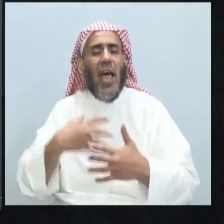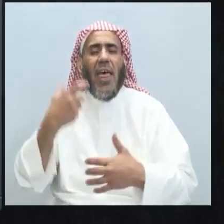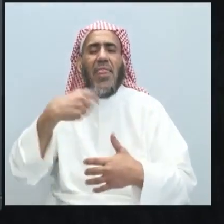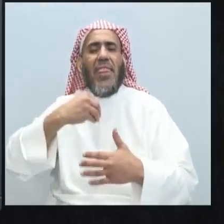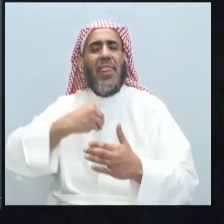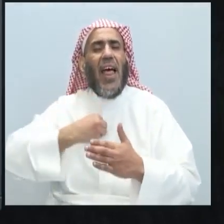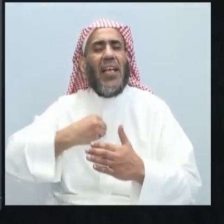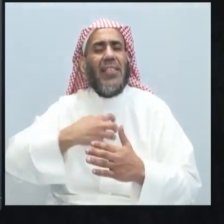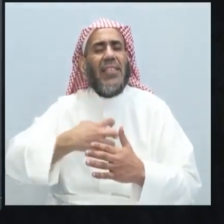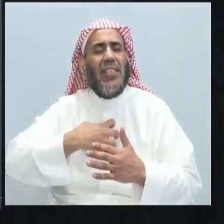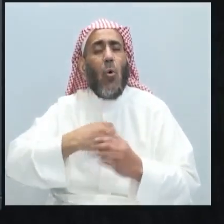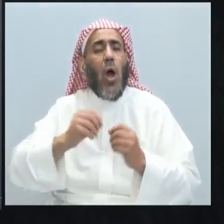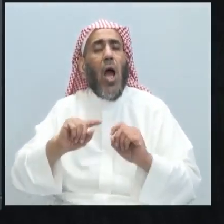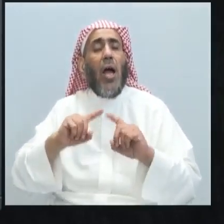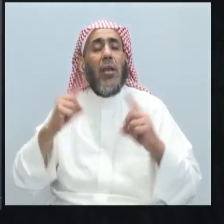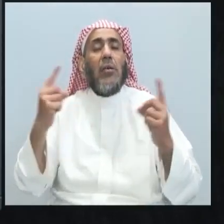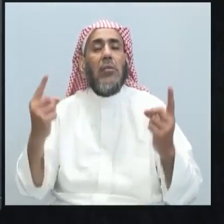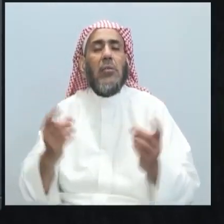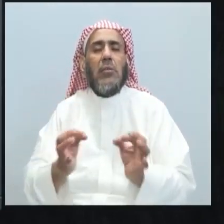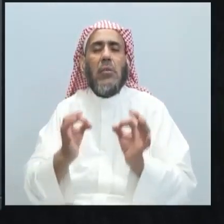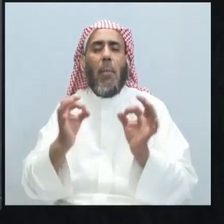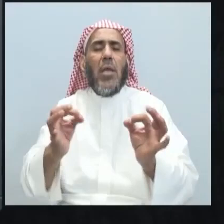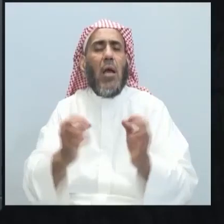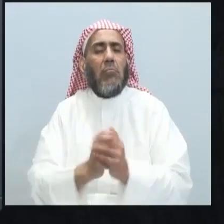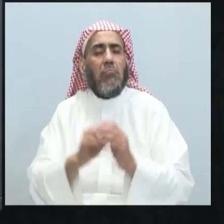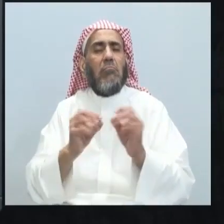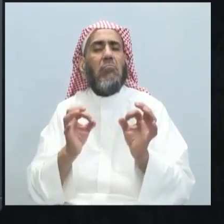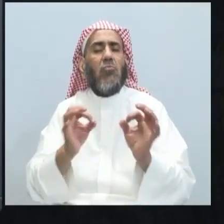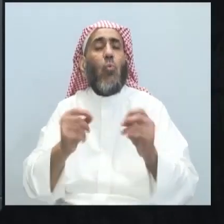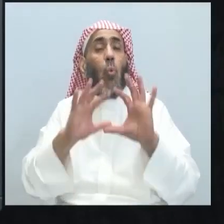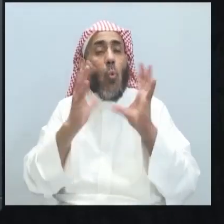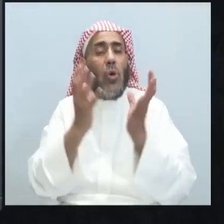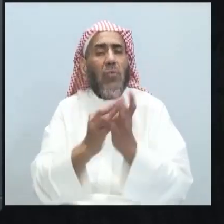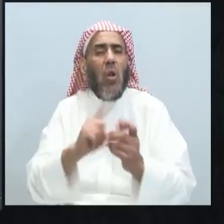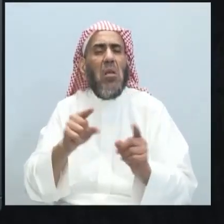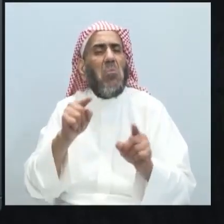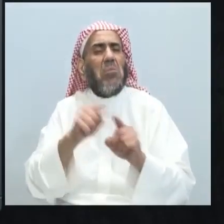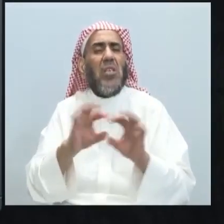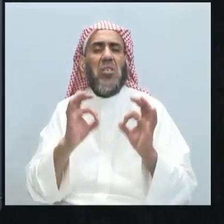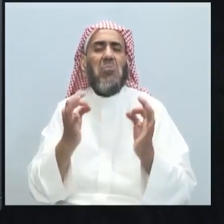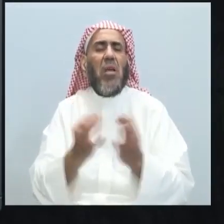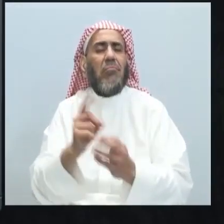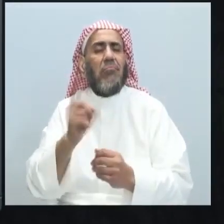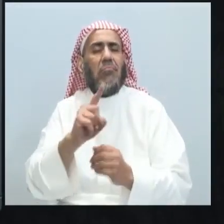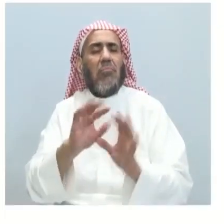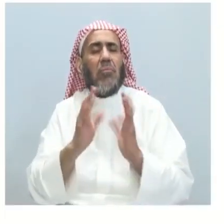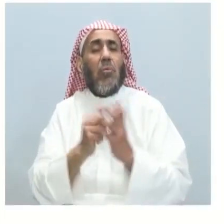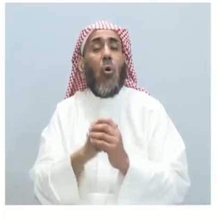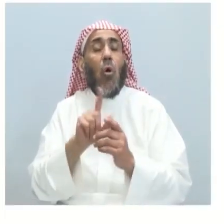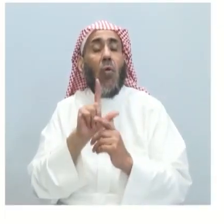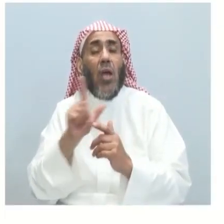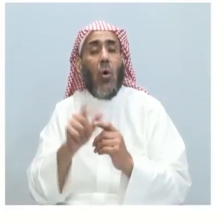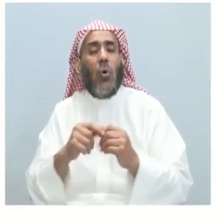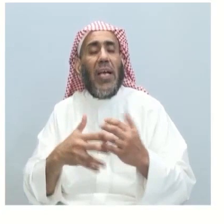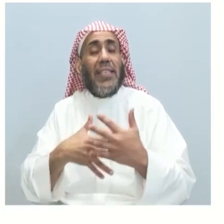وعن وعن الطبيعه ف فقط هو الحديث عن التعبير عن الذات وعن وصف الطبيعه وليس مناسبات اجتماعيه كما يزعمون كما يذكرون فيقول